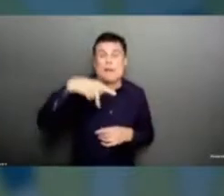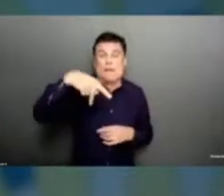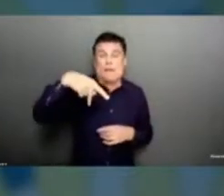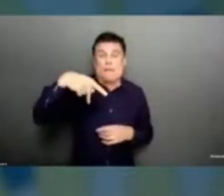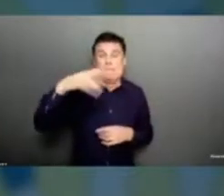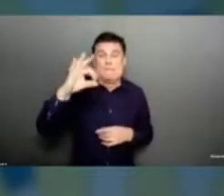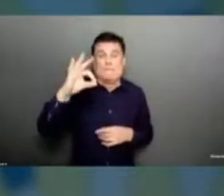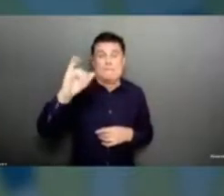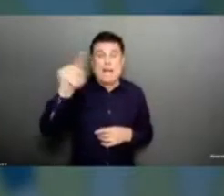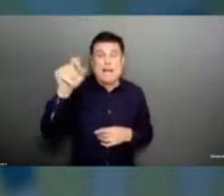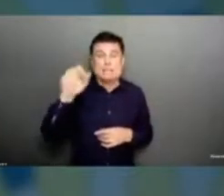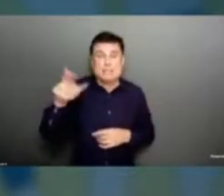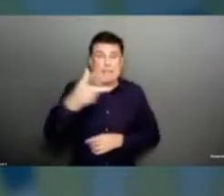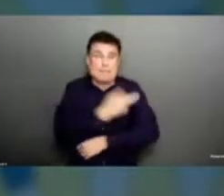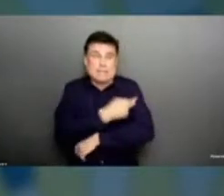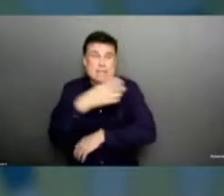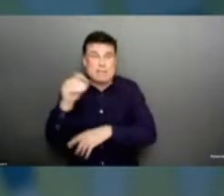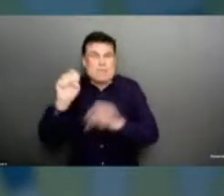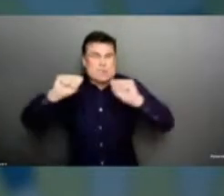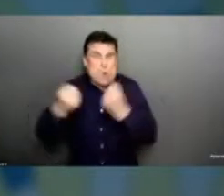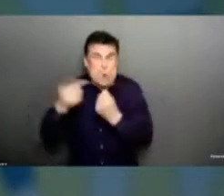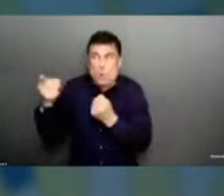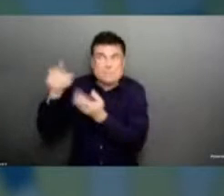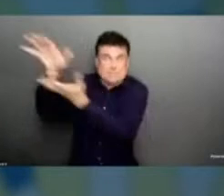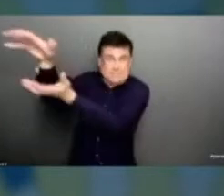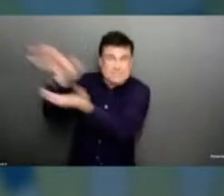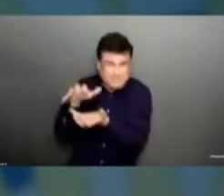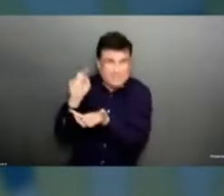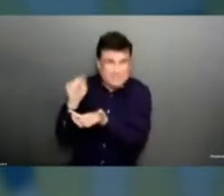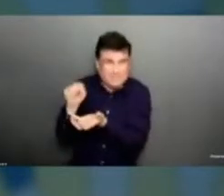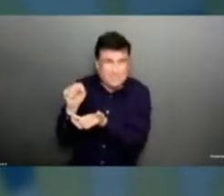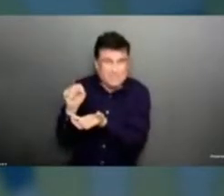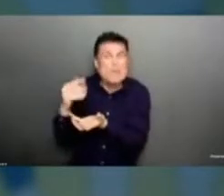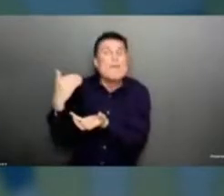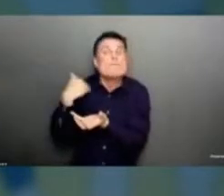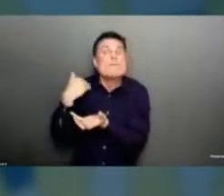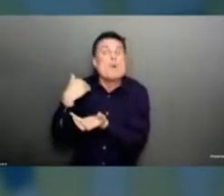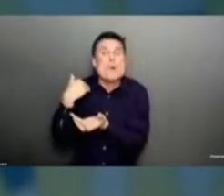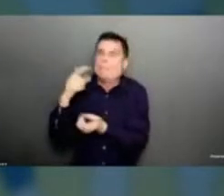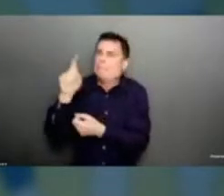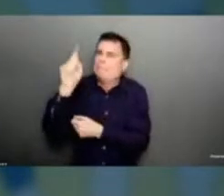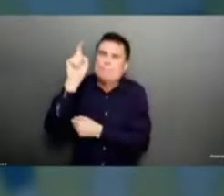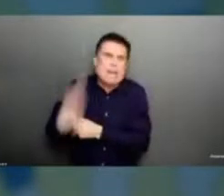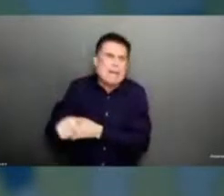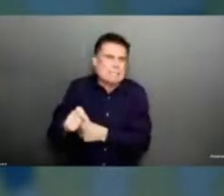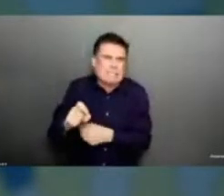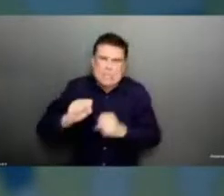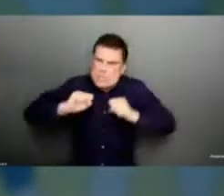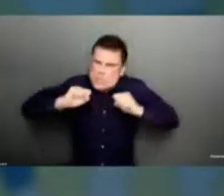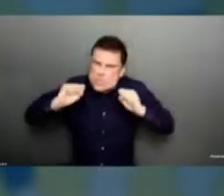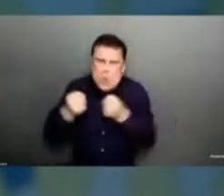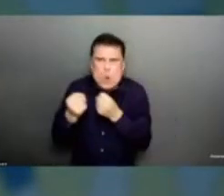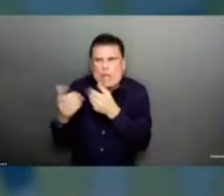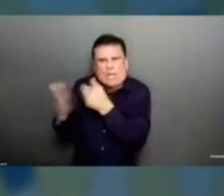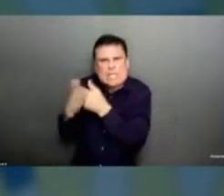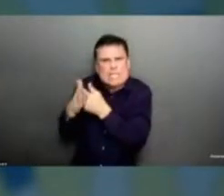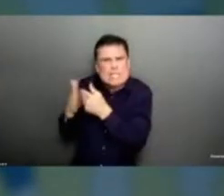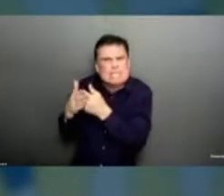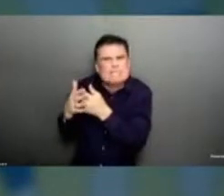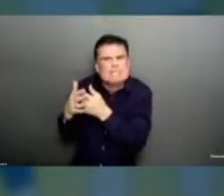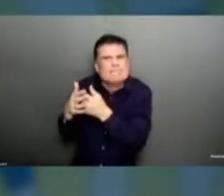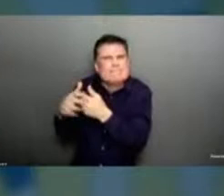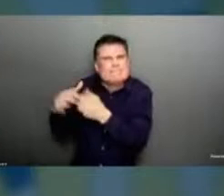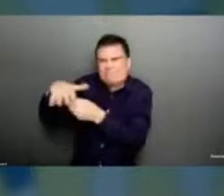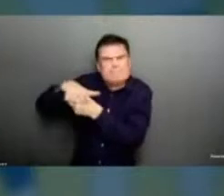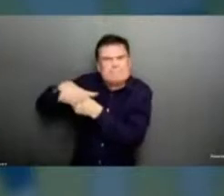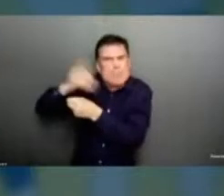of the 就是各个卫生 transportation 局现 systems 在 to 都 the 能 point 分 of 布 arrival 打这个 and 辉 from 瑞疫 there 苗了， to 因为这 administration. 个储 And 存 we've 的 now 容器都 got 布 the 置到位 go-ahead 了， from